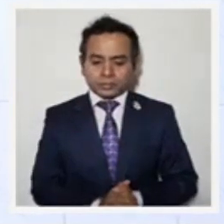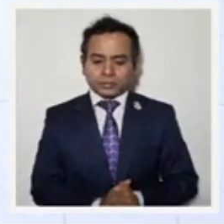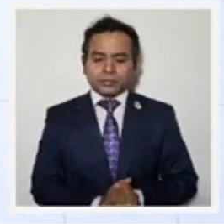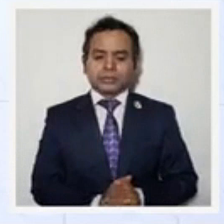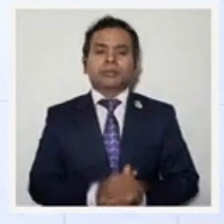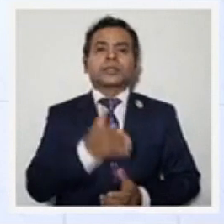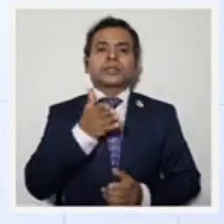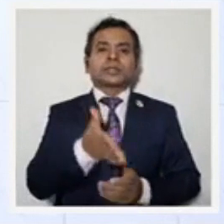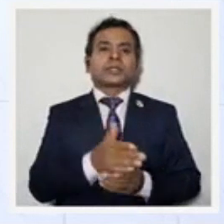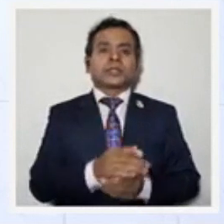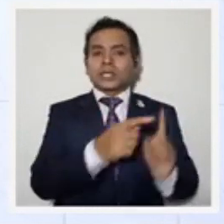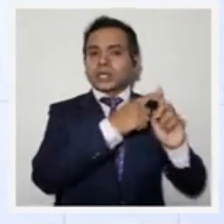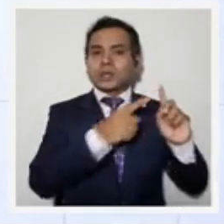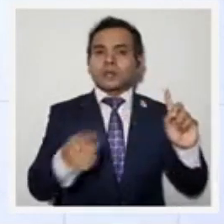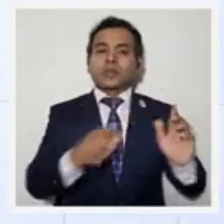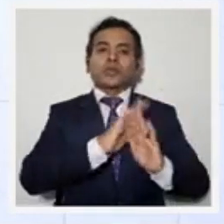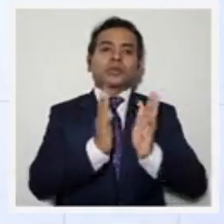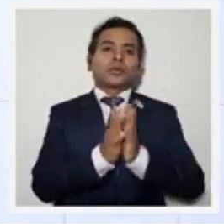সমুদ্রবন্দরে 95 জন।